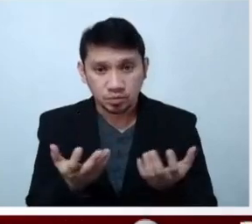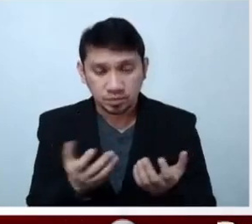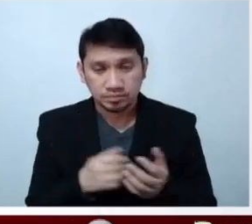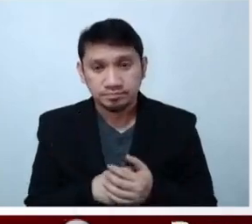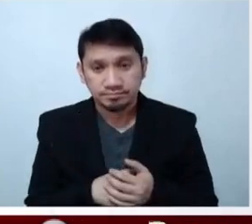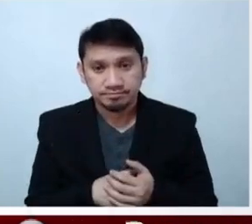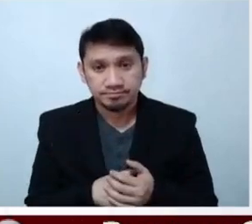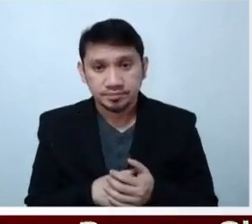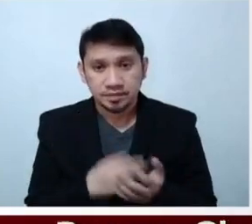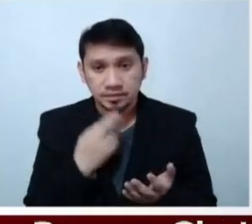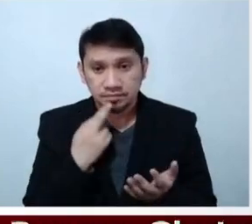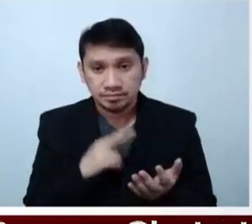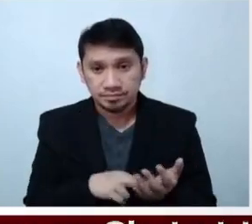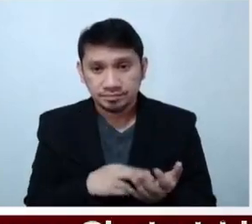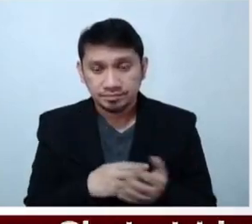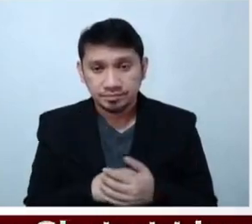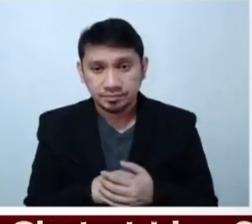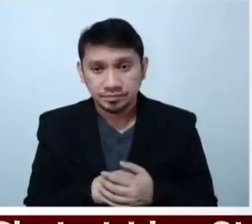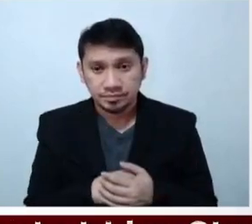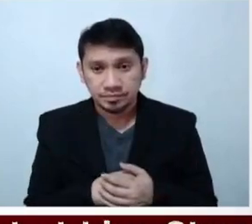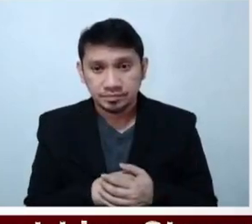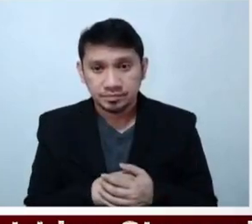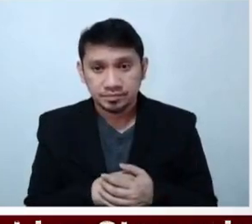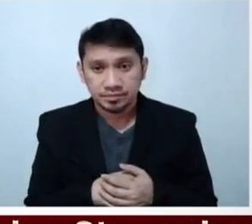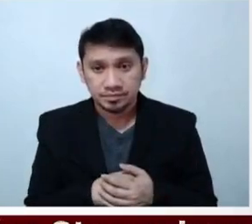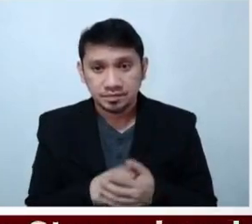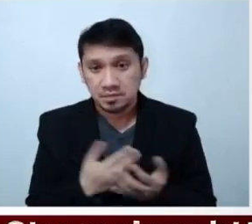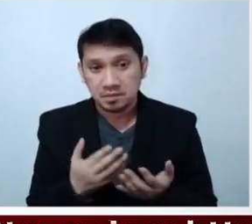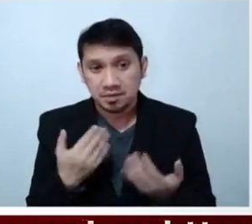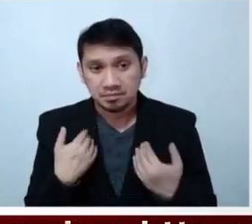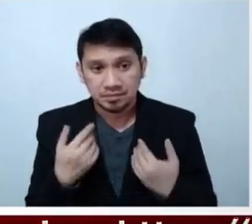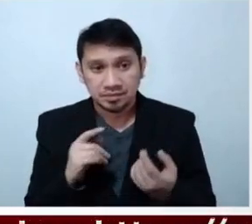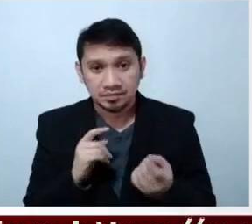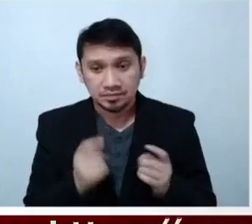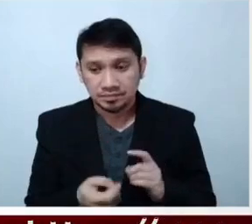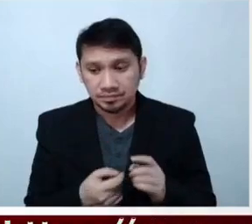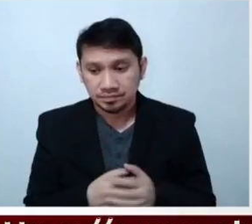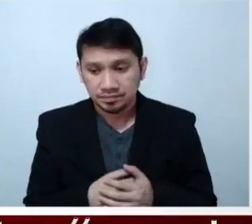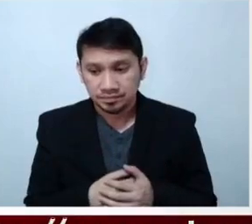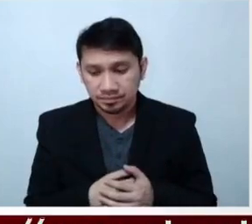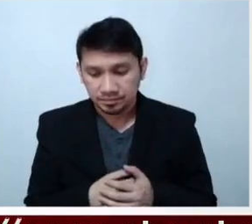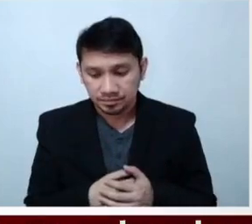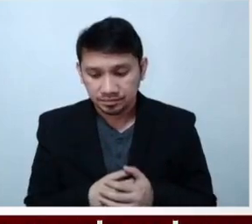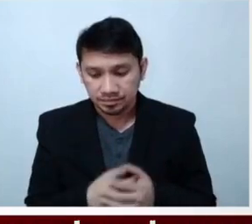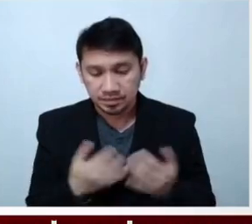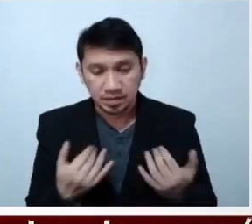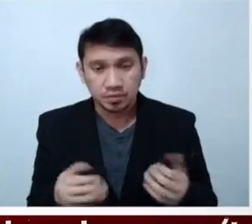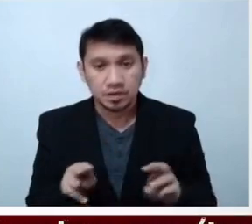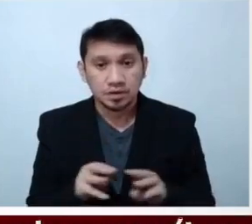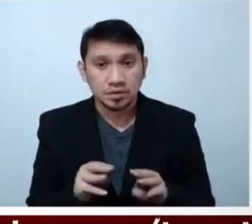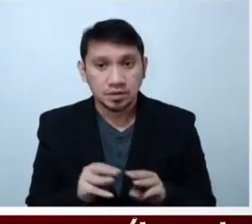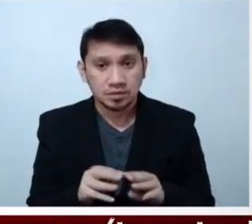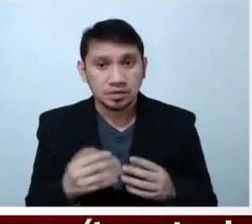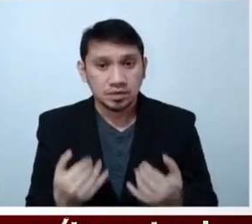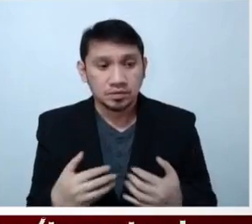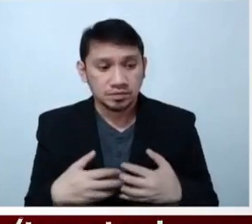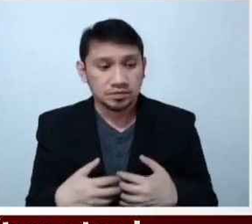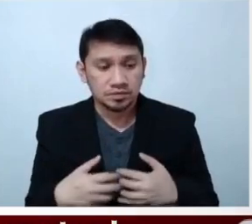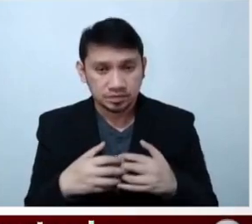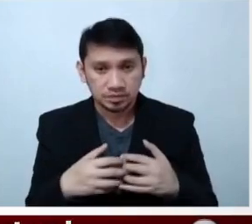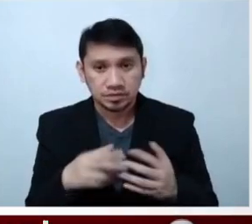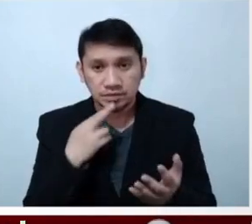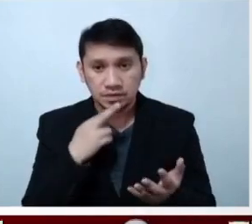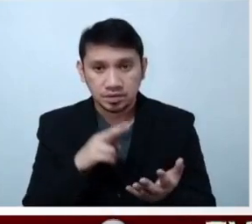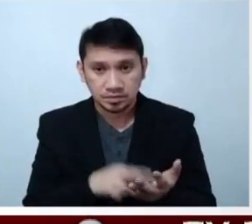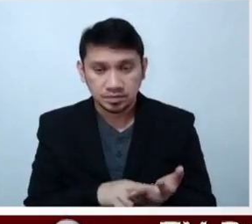po, nakakapag-change po tayo ng paano kung talaga. Sa Marikina, naglunsad ng Voter